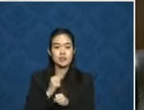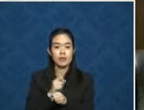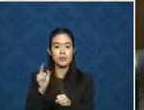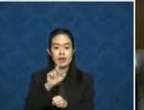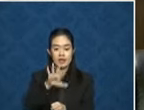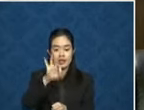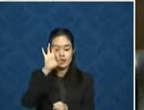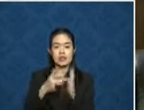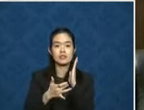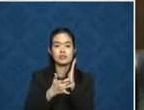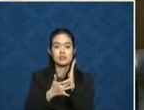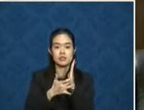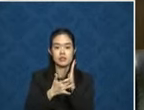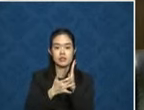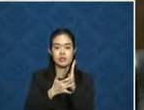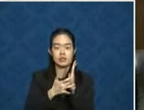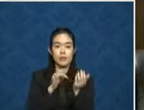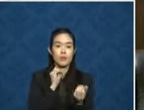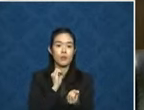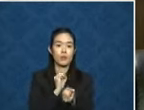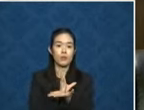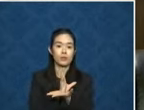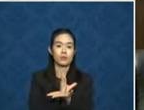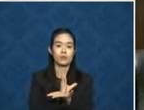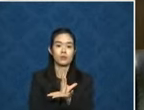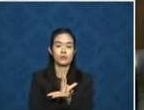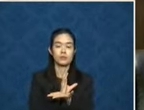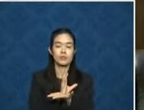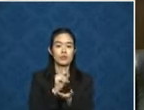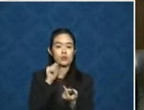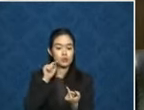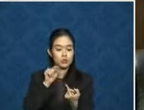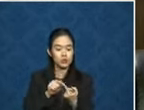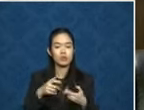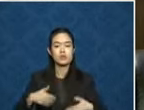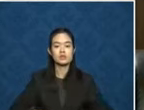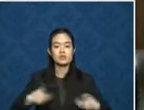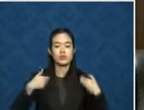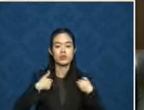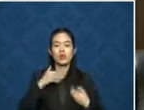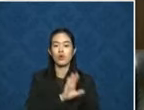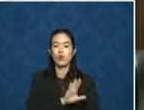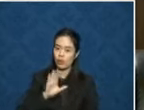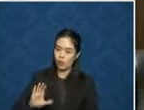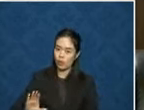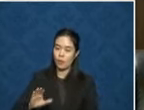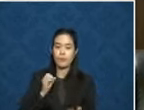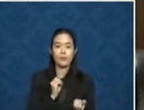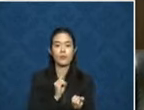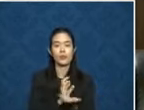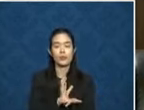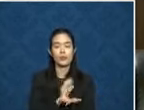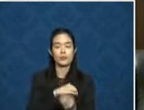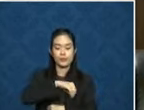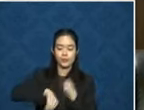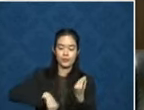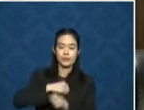นโลยีนั้นมีผลกระทบต่อการใช้ชีวิตของมนุษย์มีผลกระทบต่อเศรษฐ